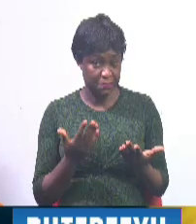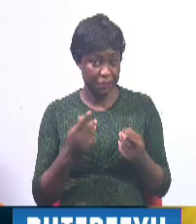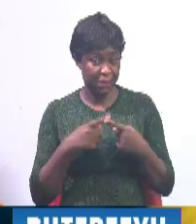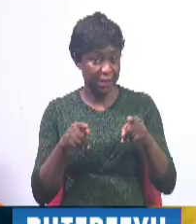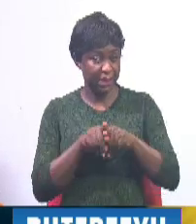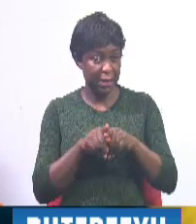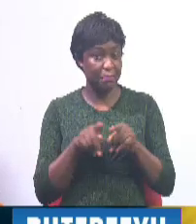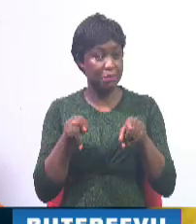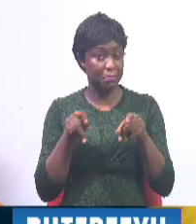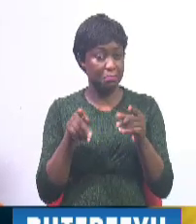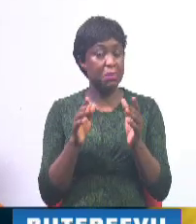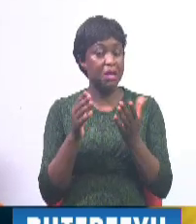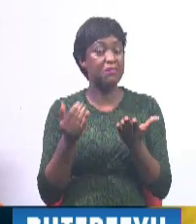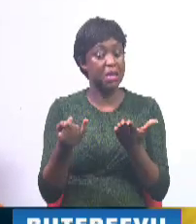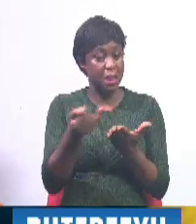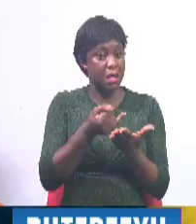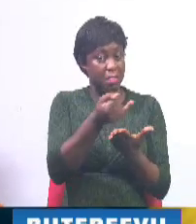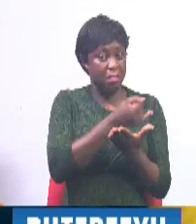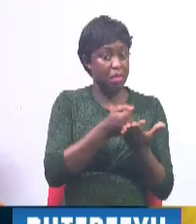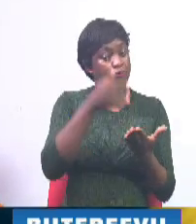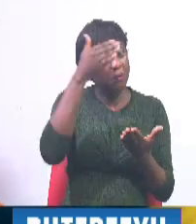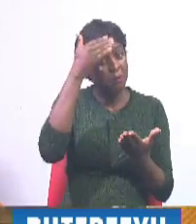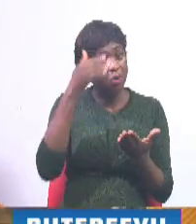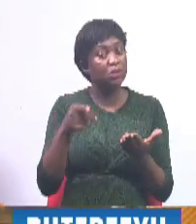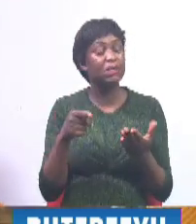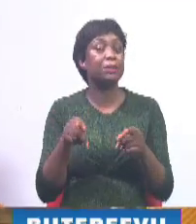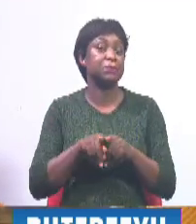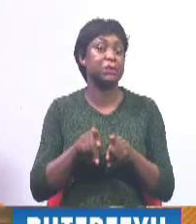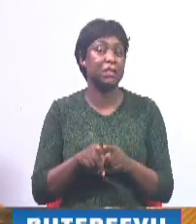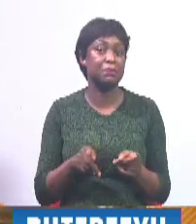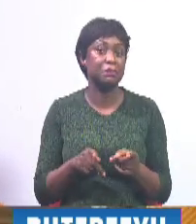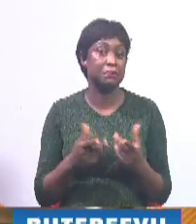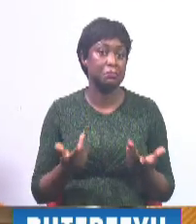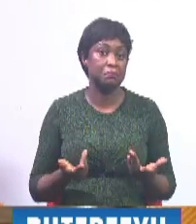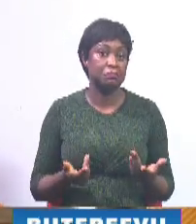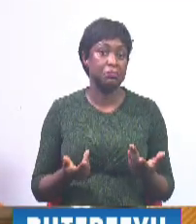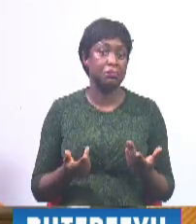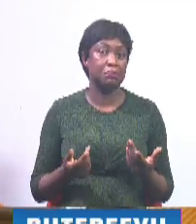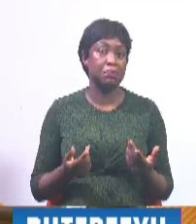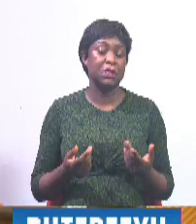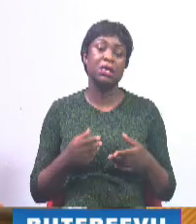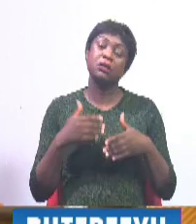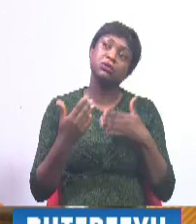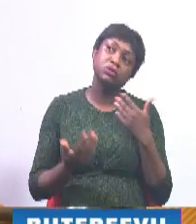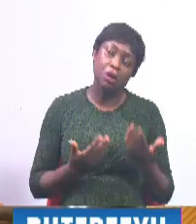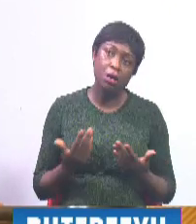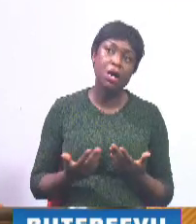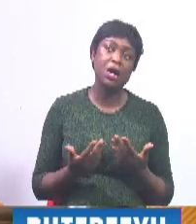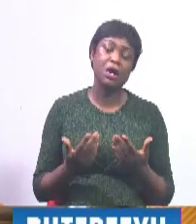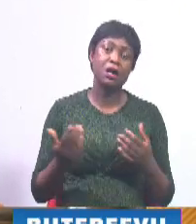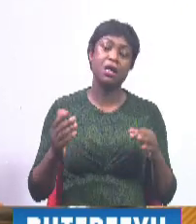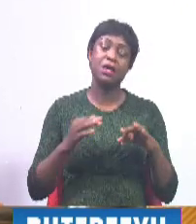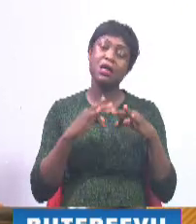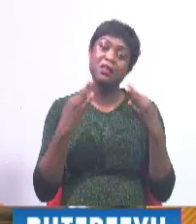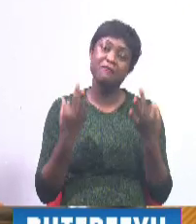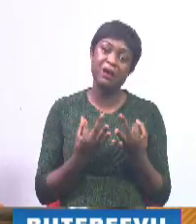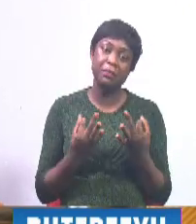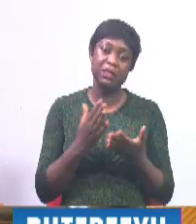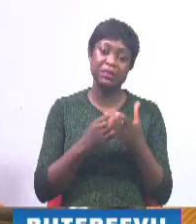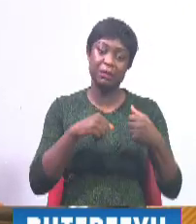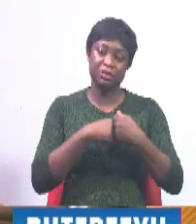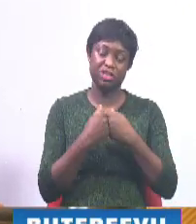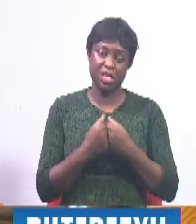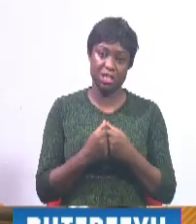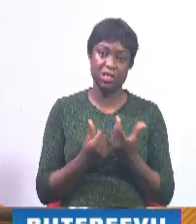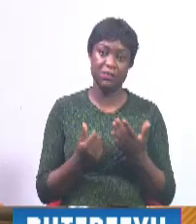ne Korani ngagga nnyo bwe bituuka ku embeera nti kino kigaana. Kati owensanga nti mu maka eri ebinyigiriza abakyala